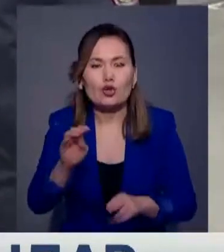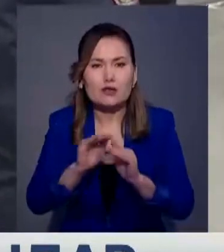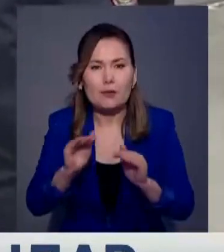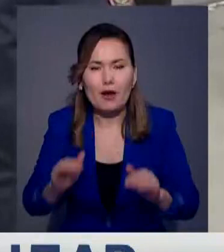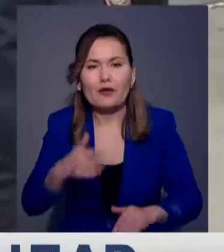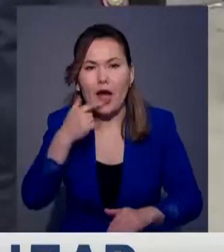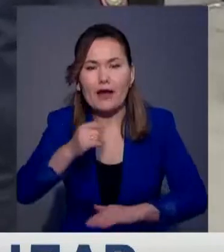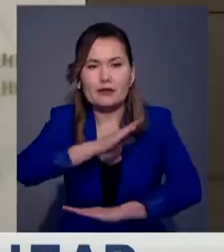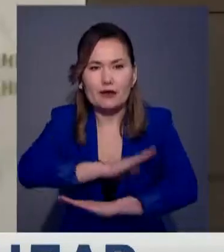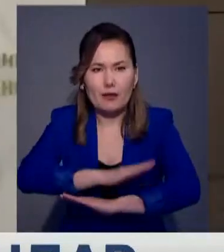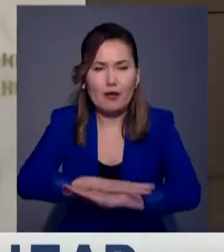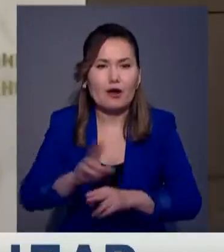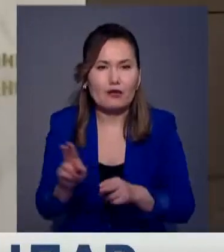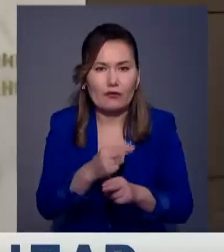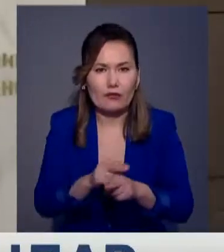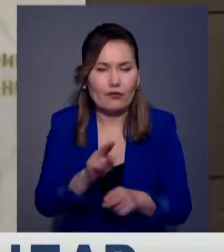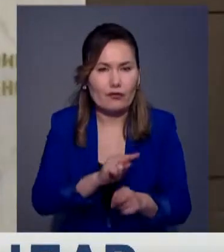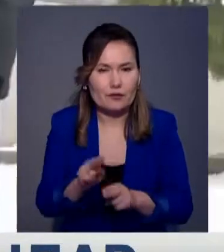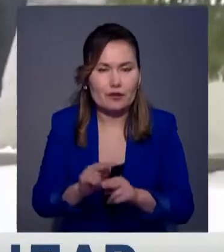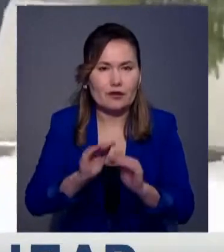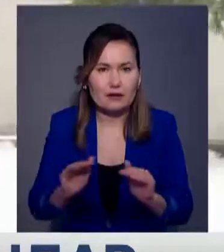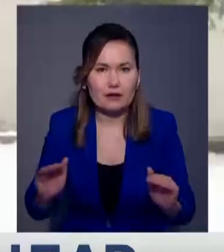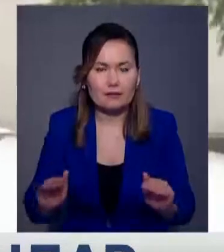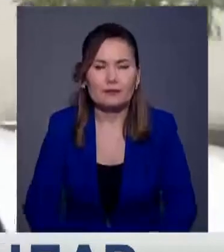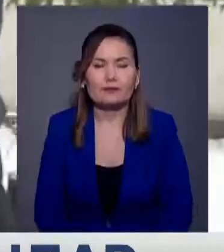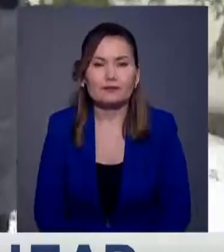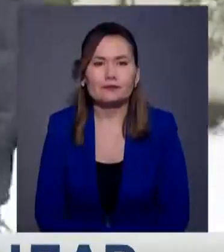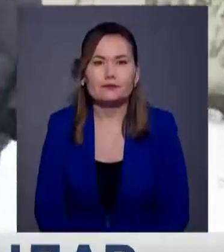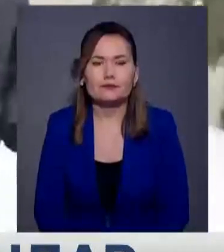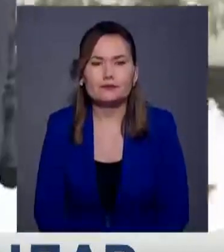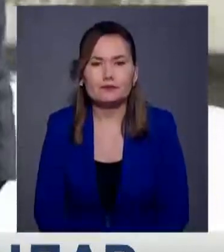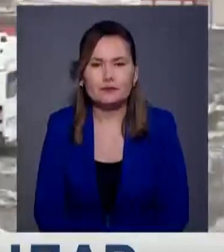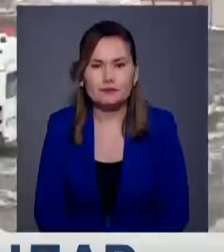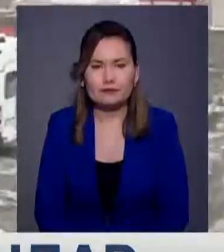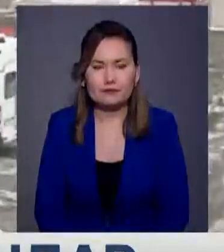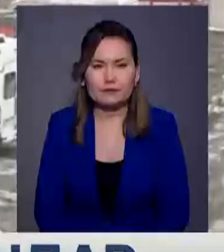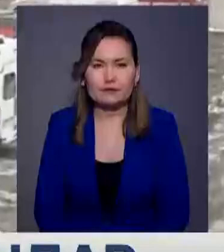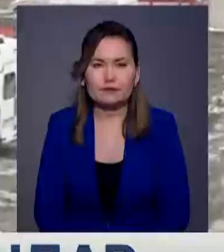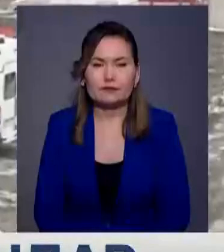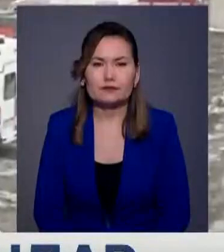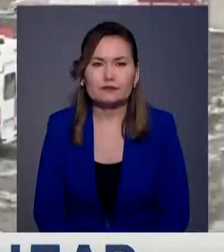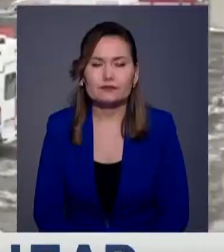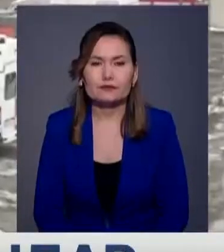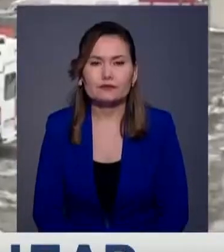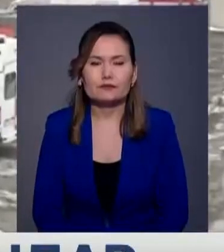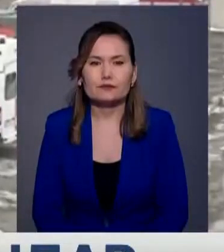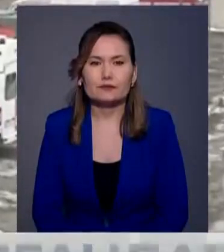әскери тәртіппен тәрбиеленіп жатыр. Шыңғыс Қалиден, Олжас Байбосынов, Хабар 24, Алматы облысынан.